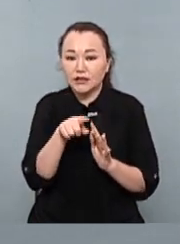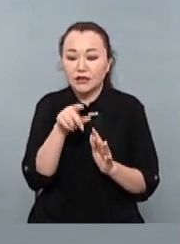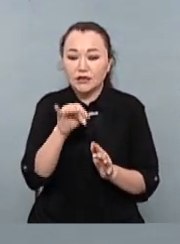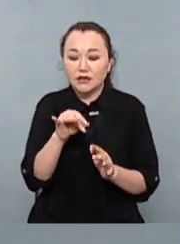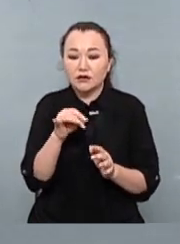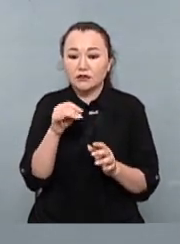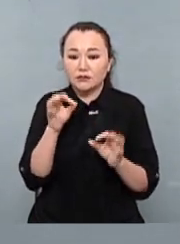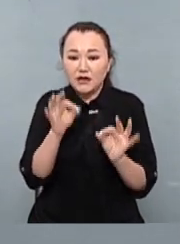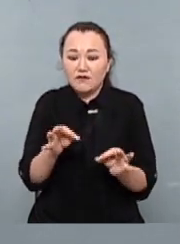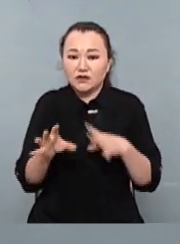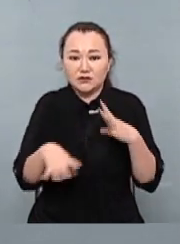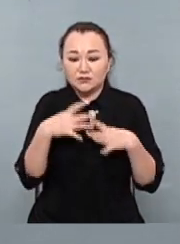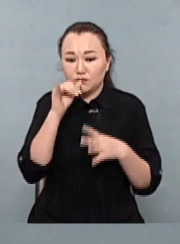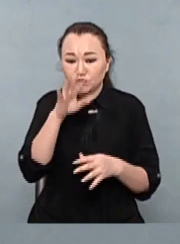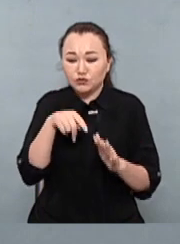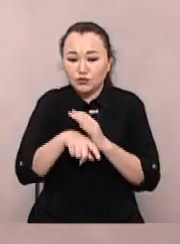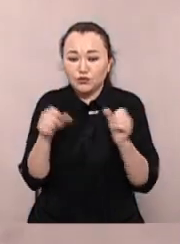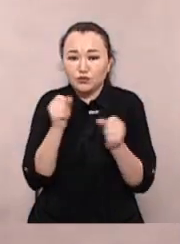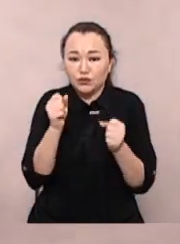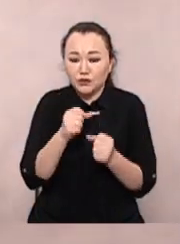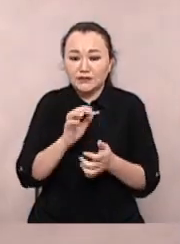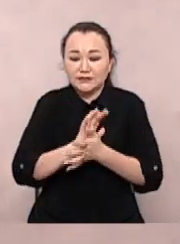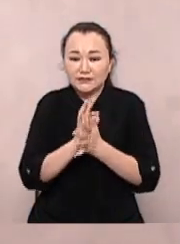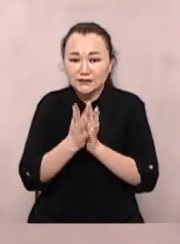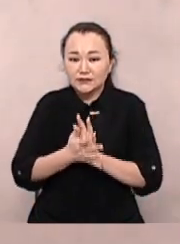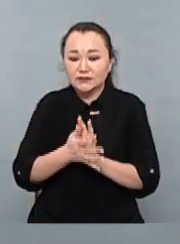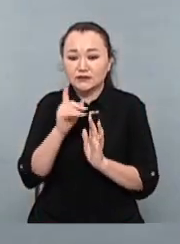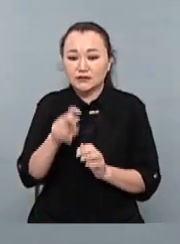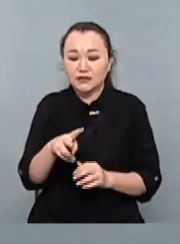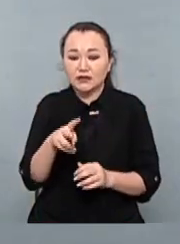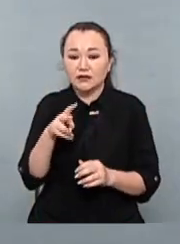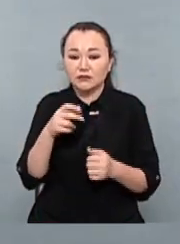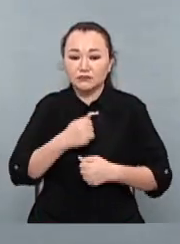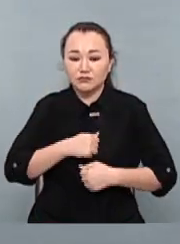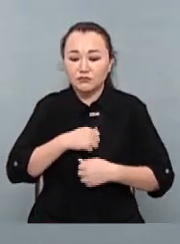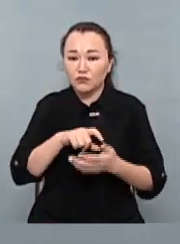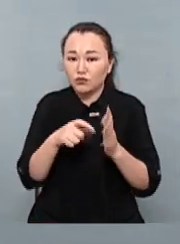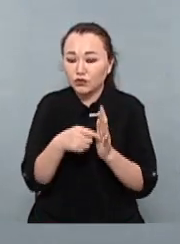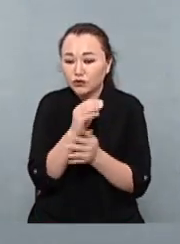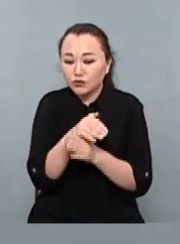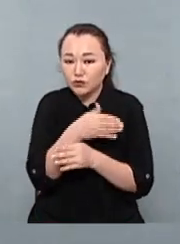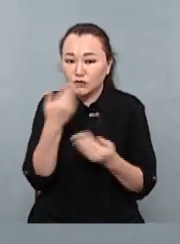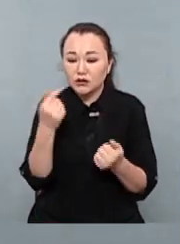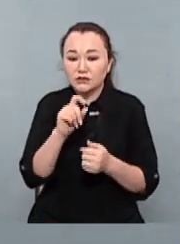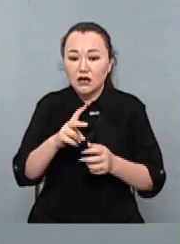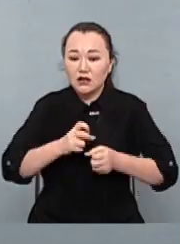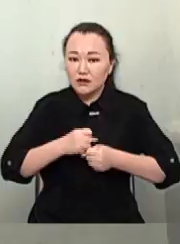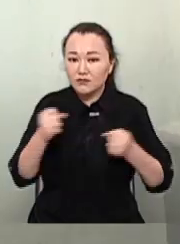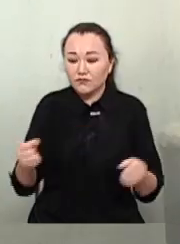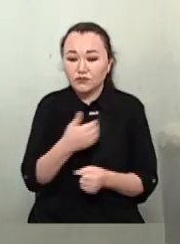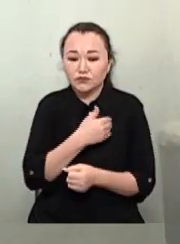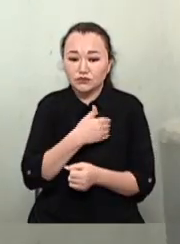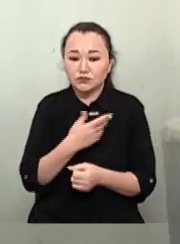дұрыс жасай алмайсың, іші мұздай болады деген сияқты, іші тар болады залдың. Жуынатын жер жоқ, үлкен зал болса екен деп құдай